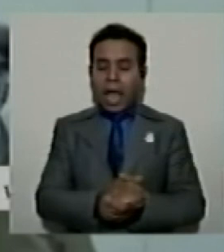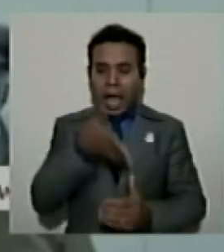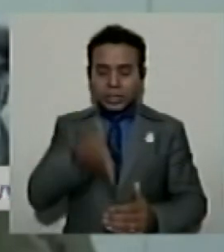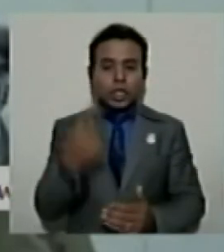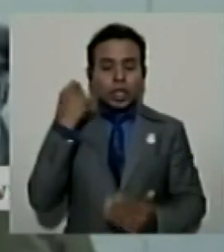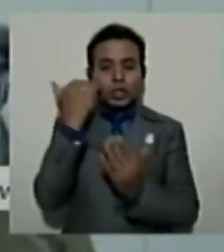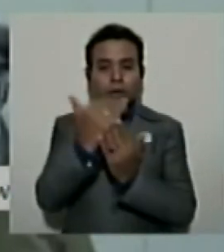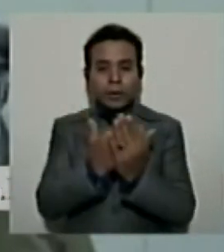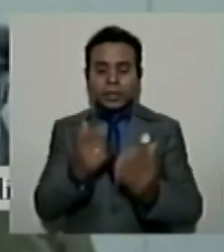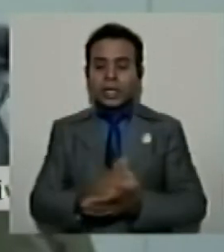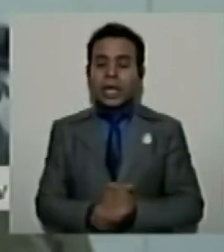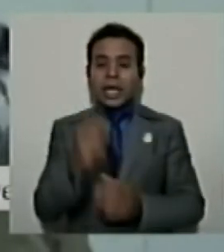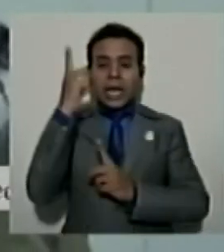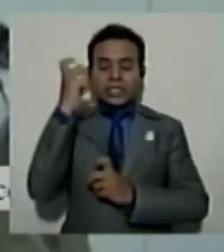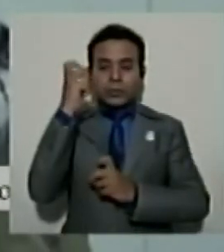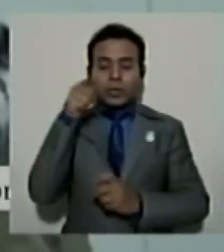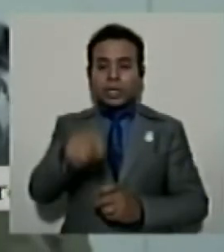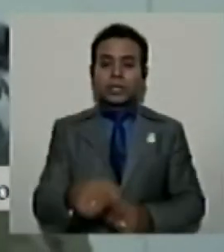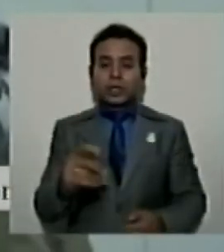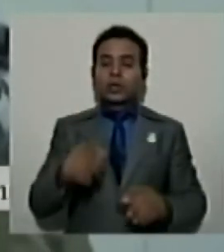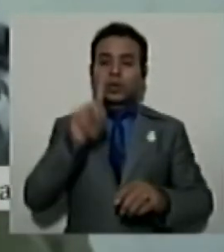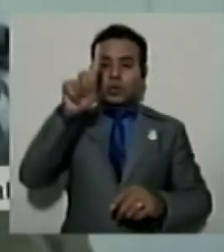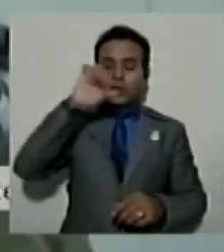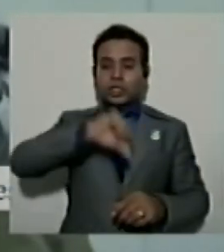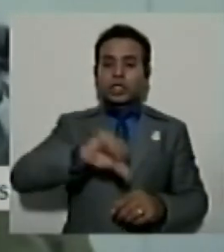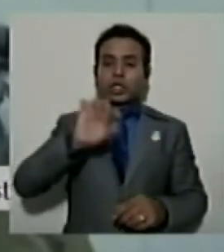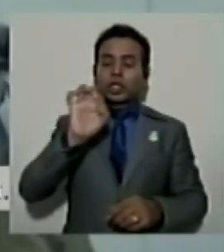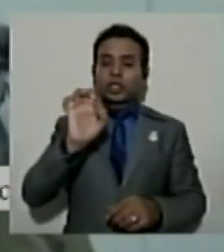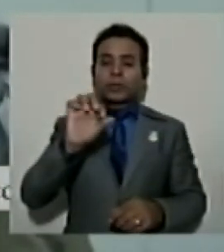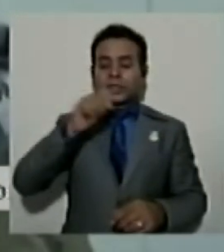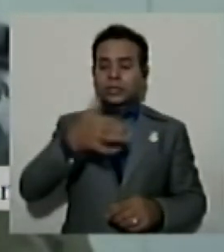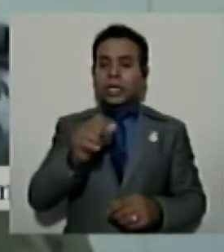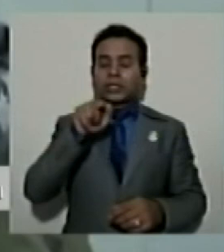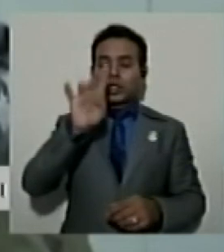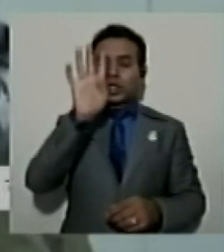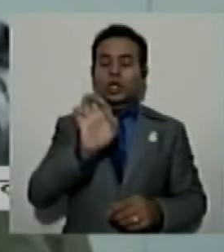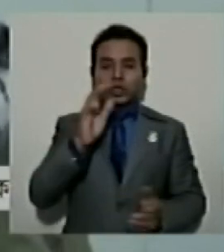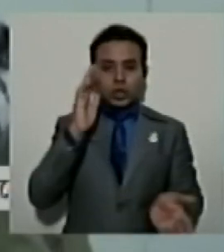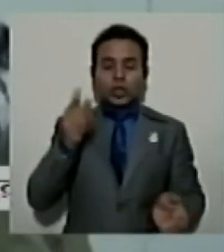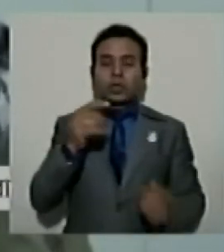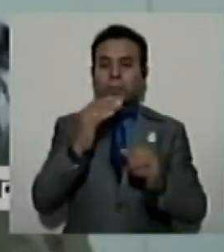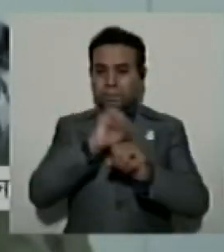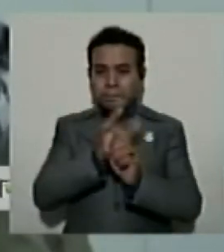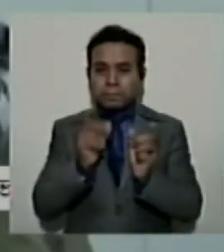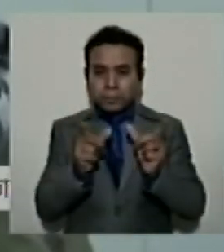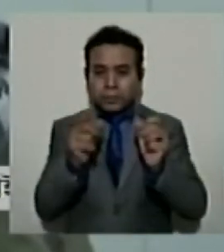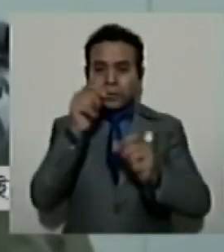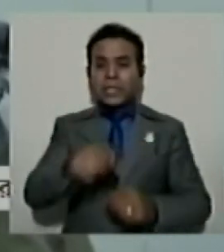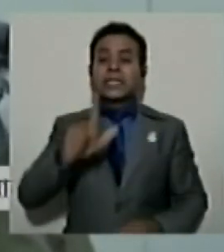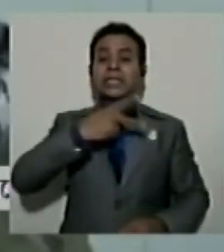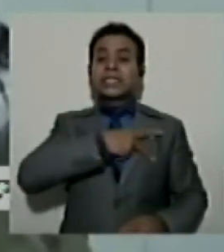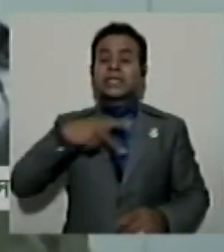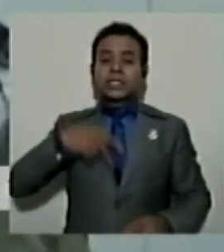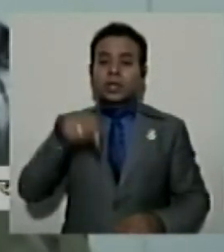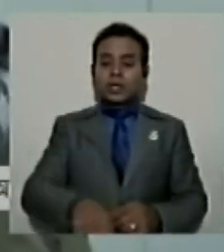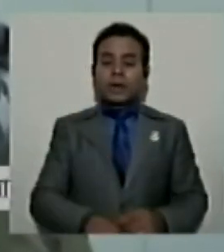19.5 শতাংশ, কিশোরগঞ্জও 13.5 শতাংশ এবং নরসিংদীতে 6.6 শতাংশ। ঢাকা